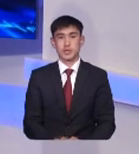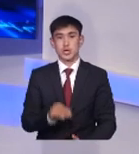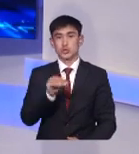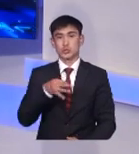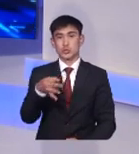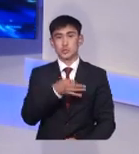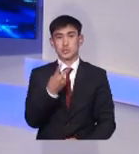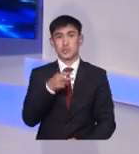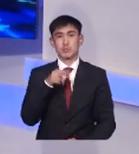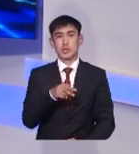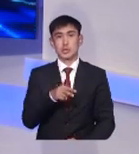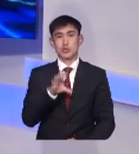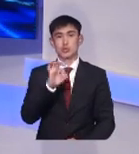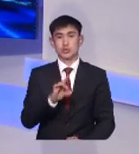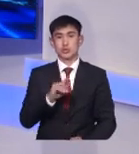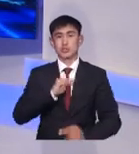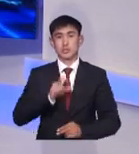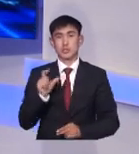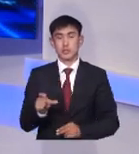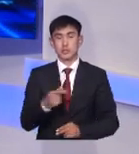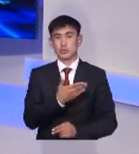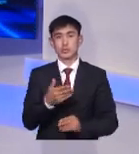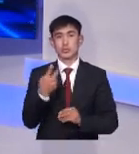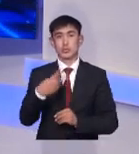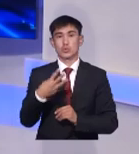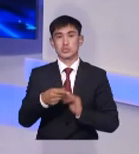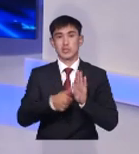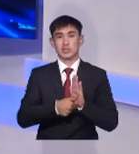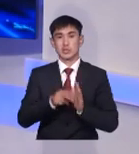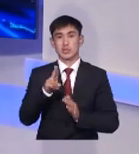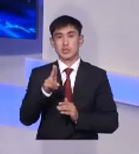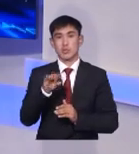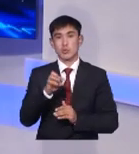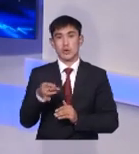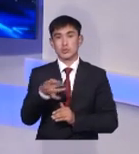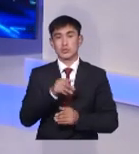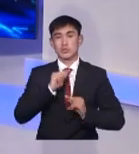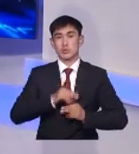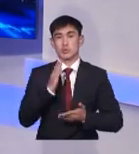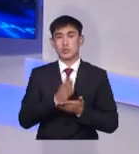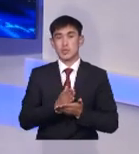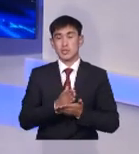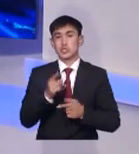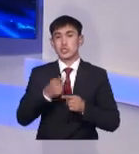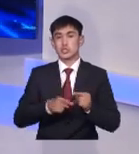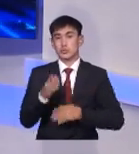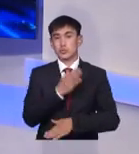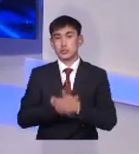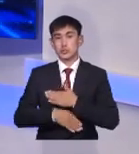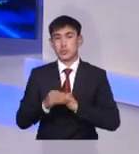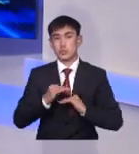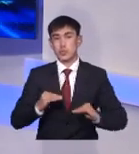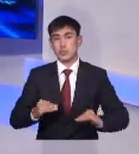Жетісу облысында 2000-ға жуық әлеуметтік қызметкер бар. Солардың 36-сы Кербұлақ ауданында еңбек етеді. Тең жартысы мүмкіндігі